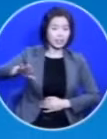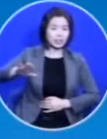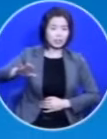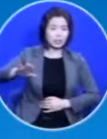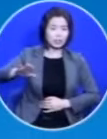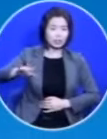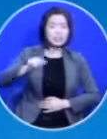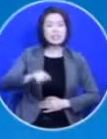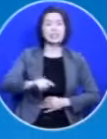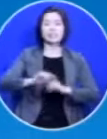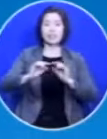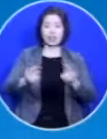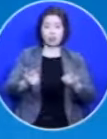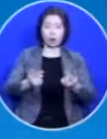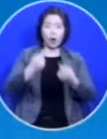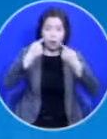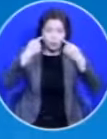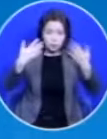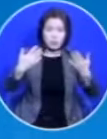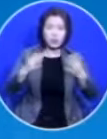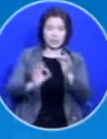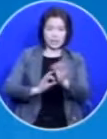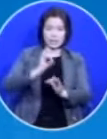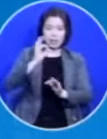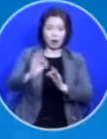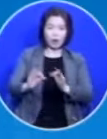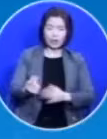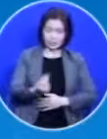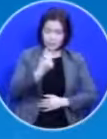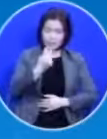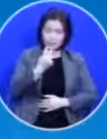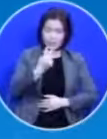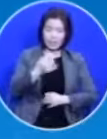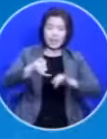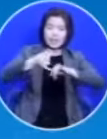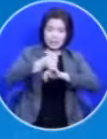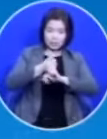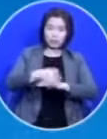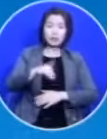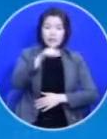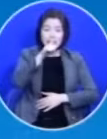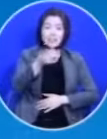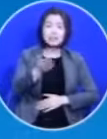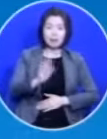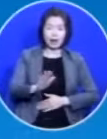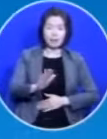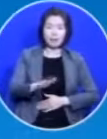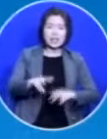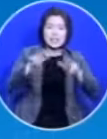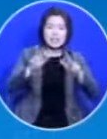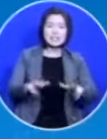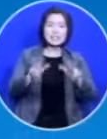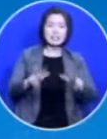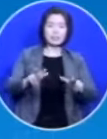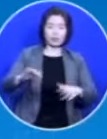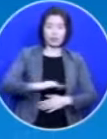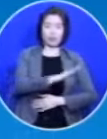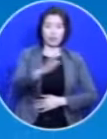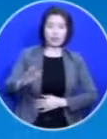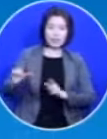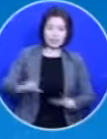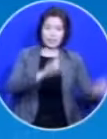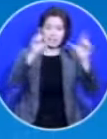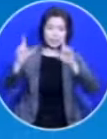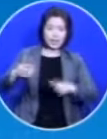아닙니다 분명히 우리에게 영원한 영생이 약속되어 있지만 지금 우리가 살아가는